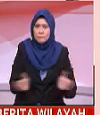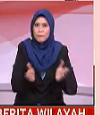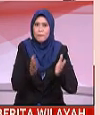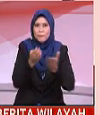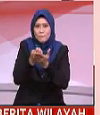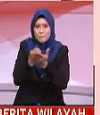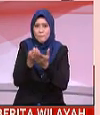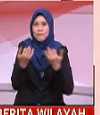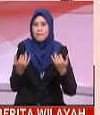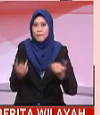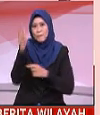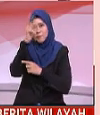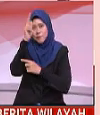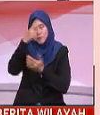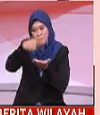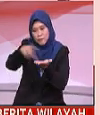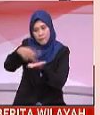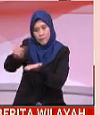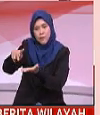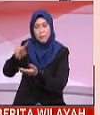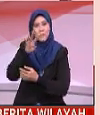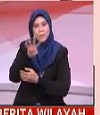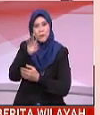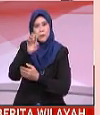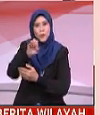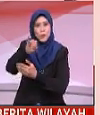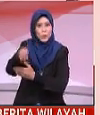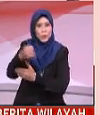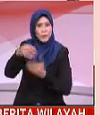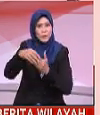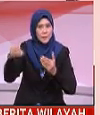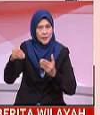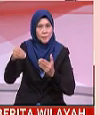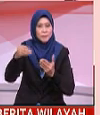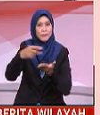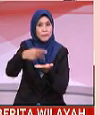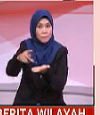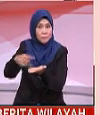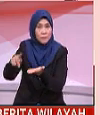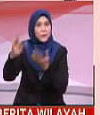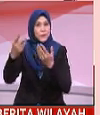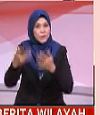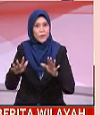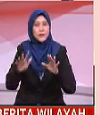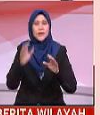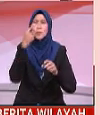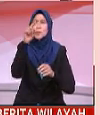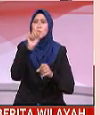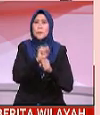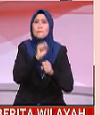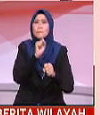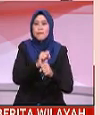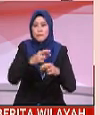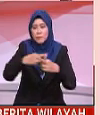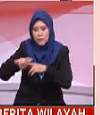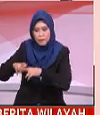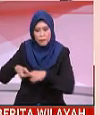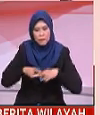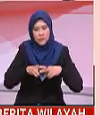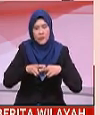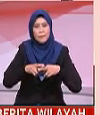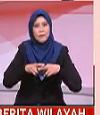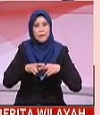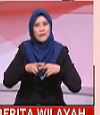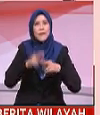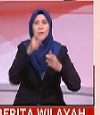kerajaan telah pun membelanjakan sebanyak RM40 juta untuk melaksanakan kerja-kerja penyelenggaraan rumah kos